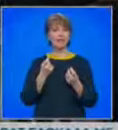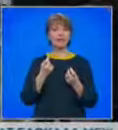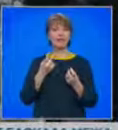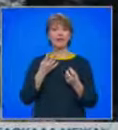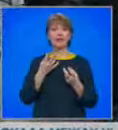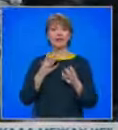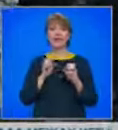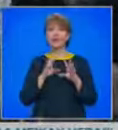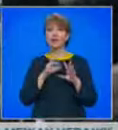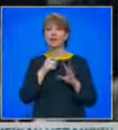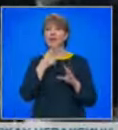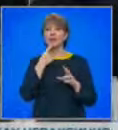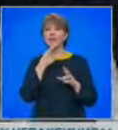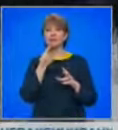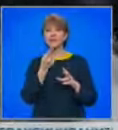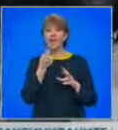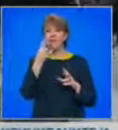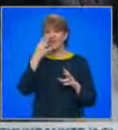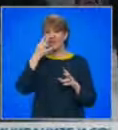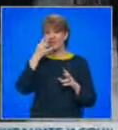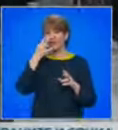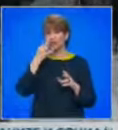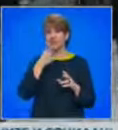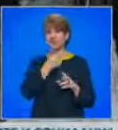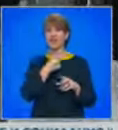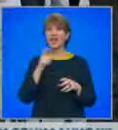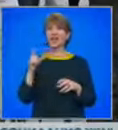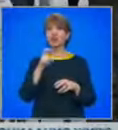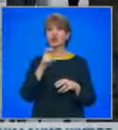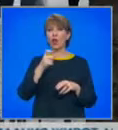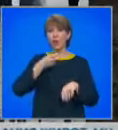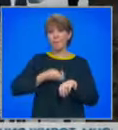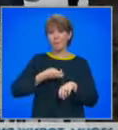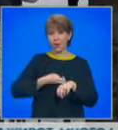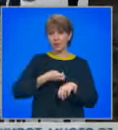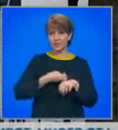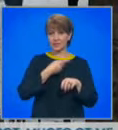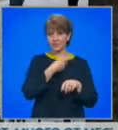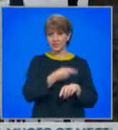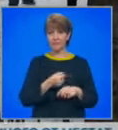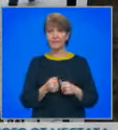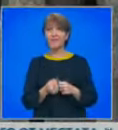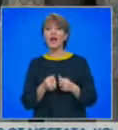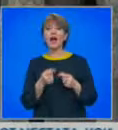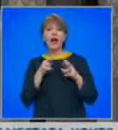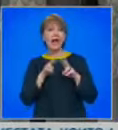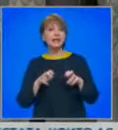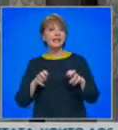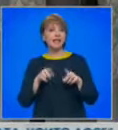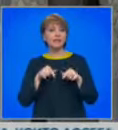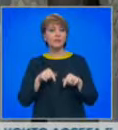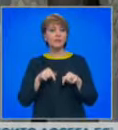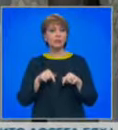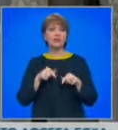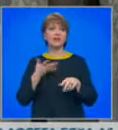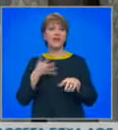България, а за открити фалшификати, свързани с болница Гениматас в Солун и здравния център Палама в Кърдица, Гърция. Разследването по тази